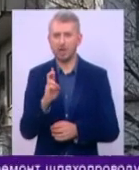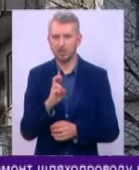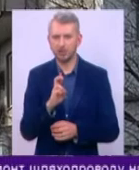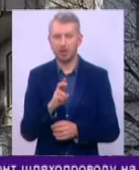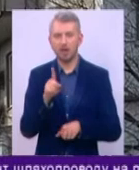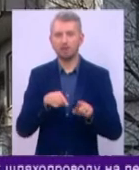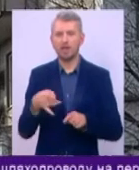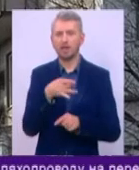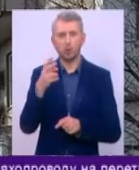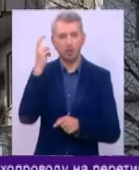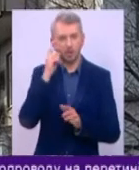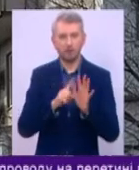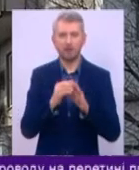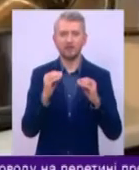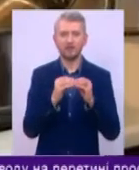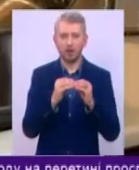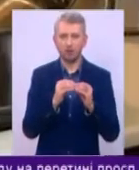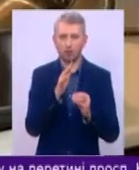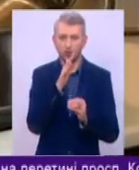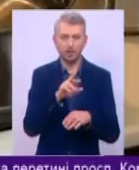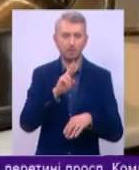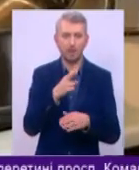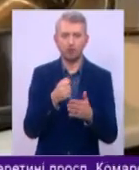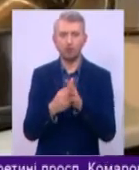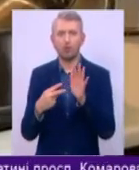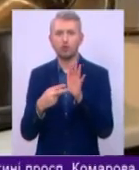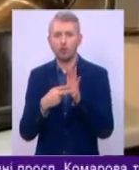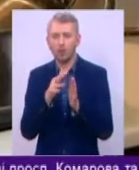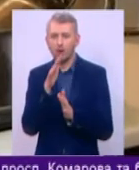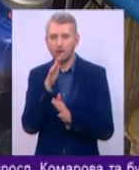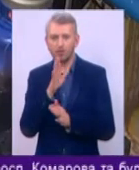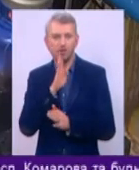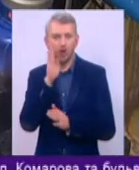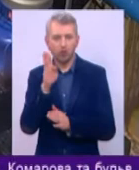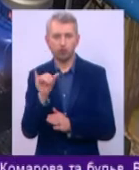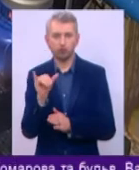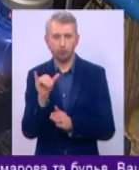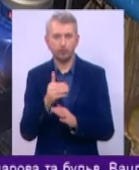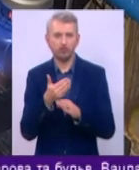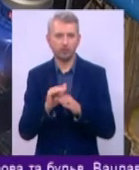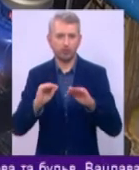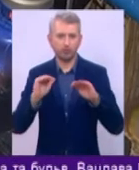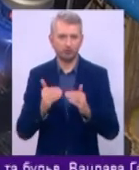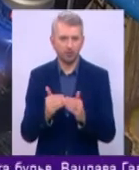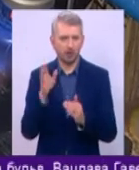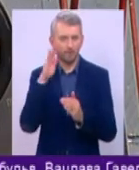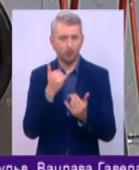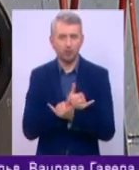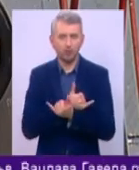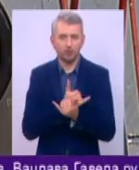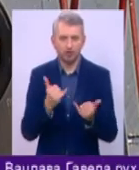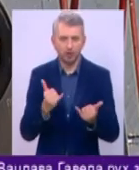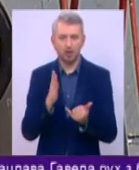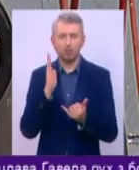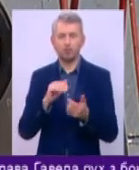У деяких районах Києва з 10-ї години п'ятниці до 7-ї ранку суботи частково обмежать водопостачання, бо на насосній станції Крутогірна